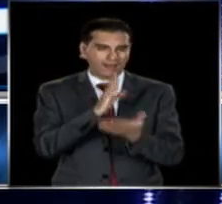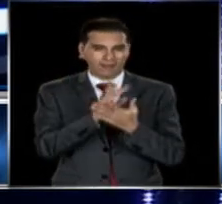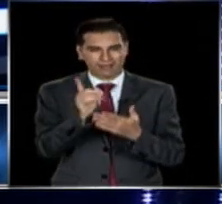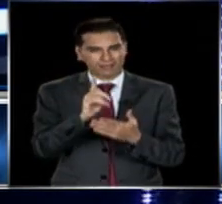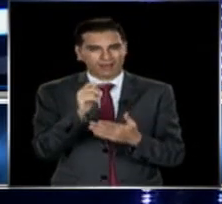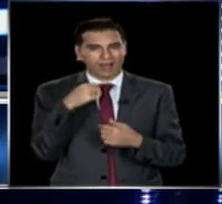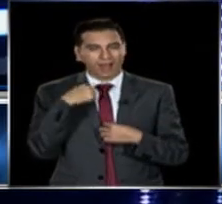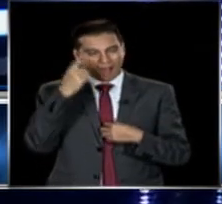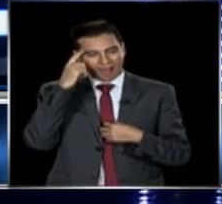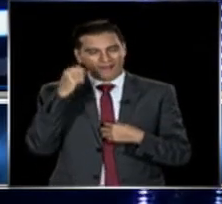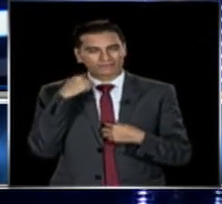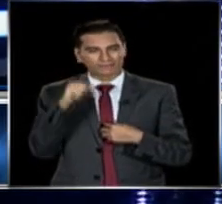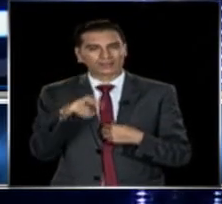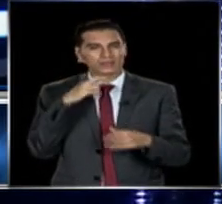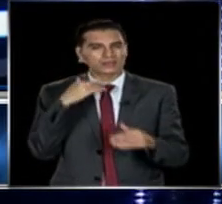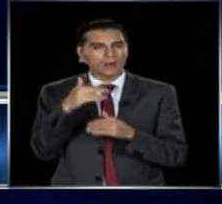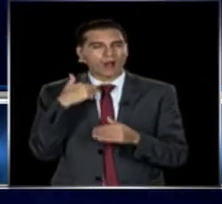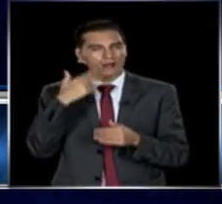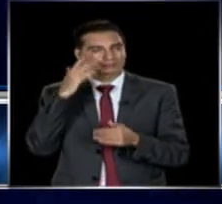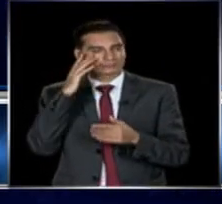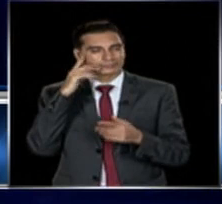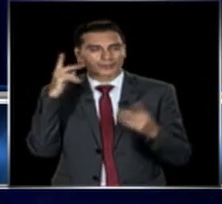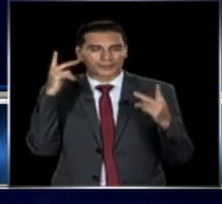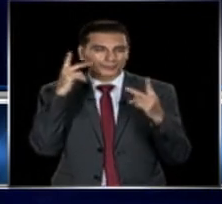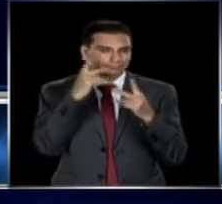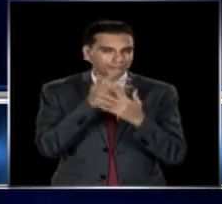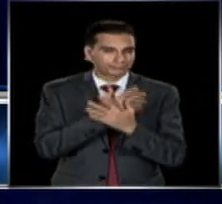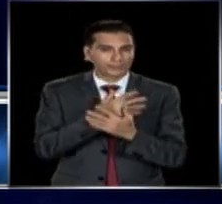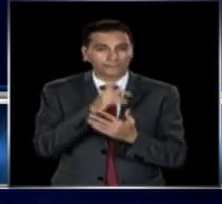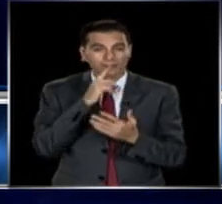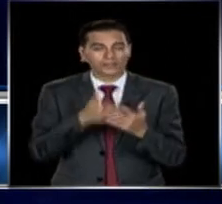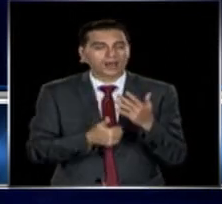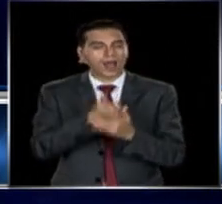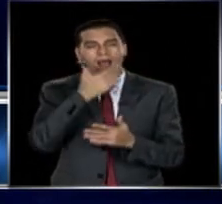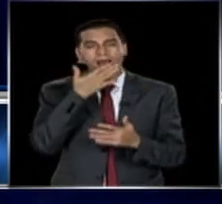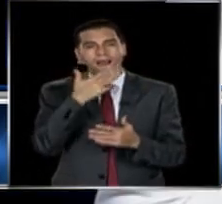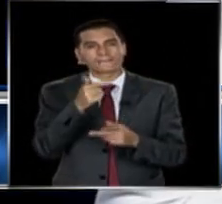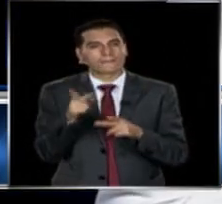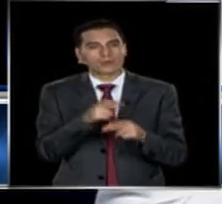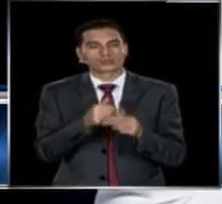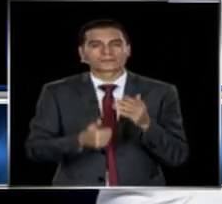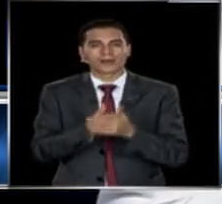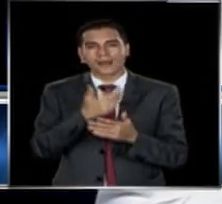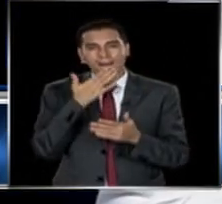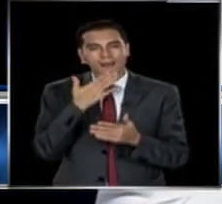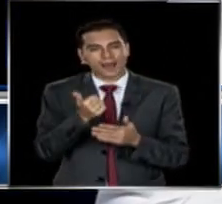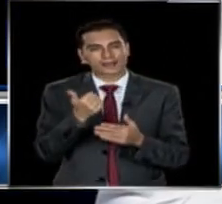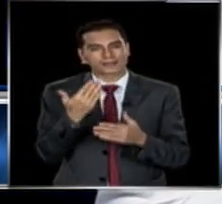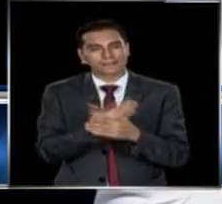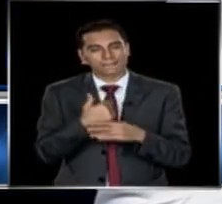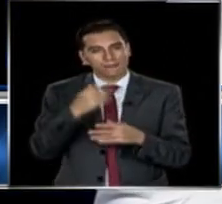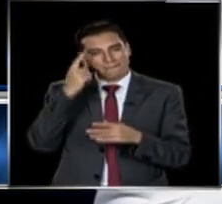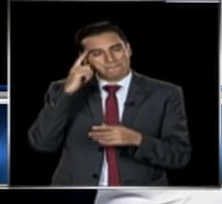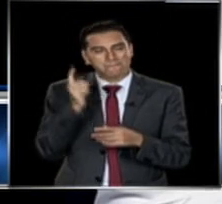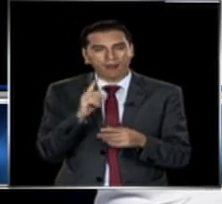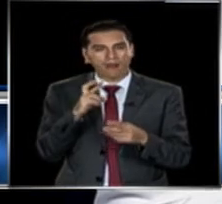بقيمته غير لما عملنا الموسم ده، من أجمل المواسم اللي عدت علينا. ده عشان حضرتك بتقوده وعشان